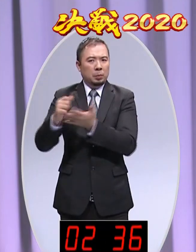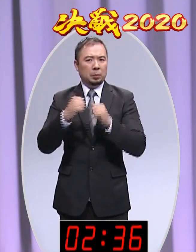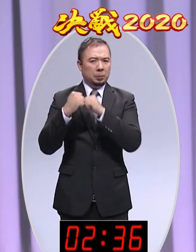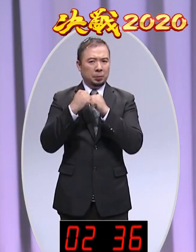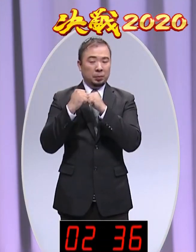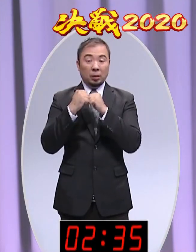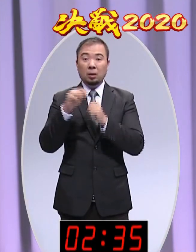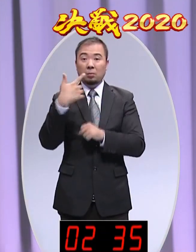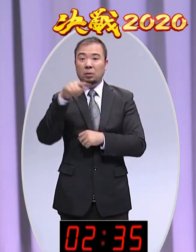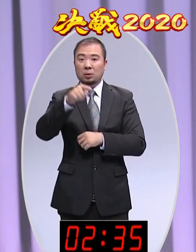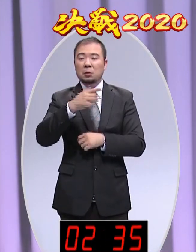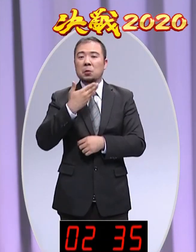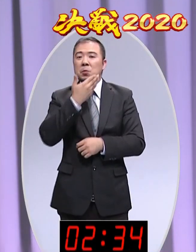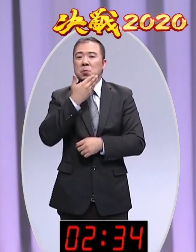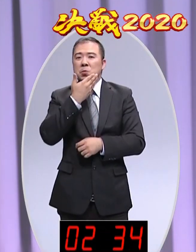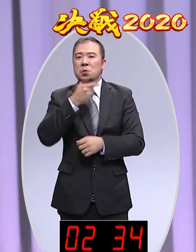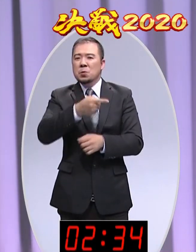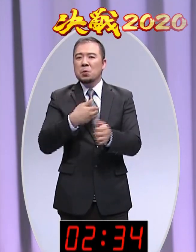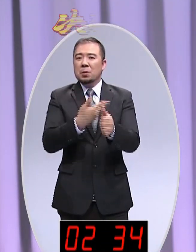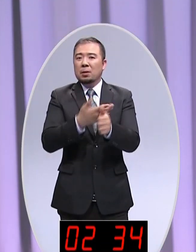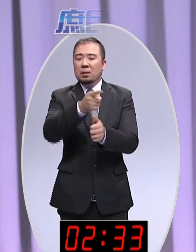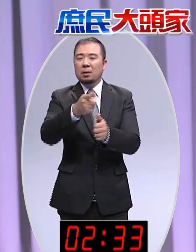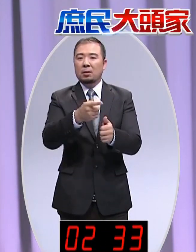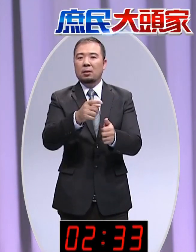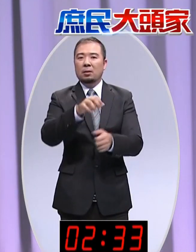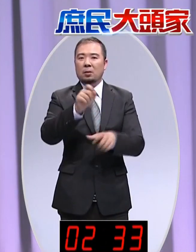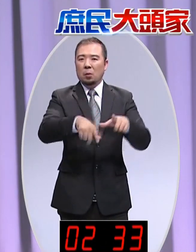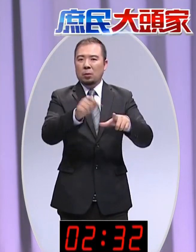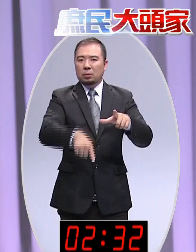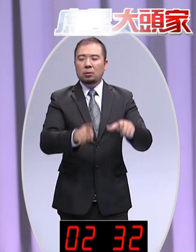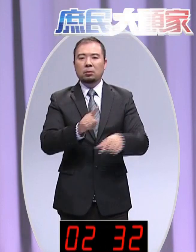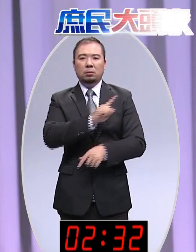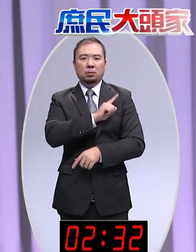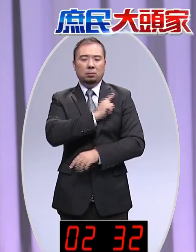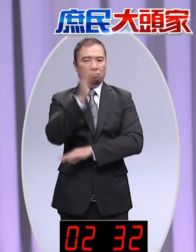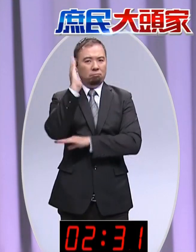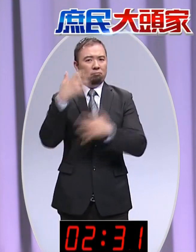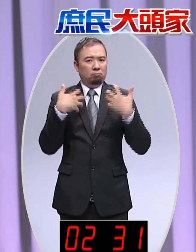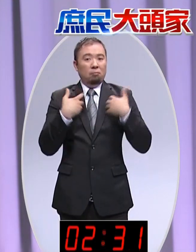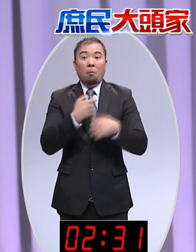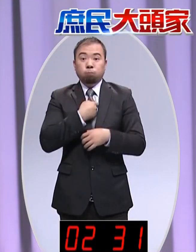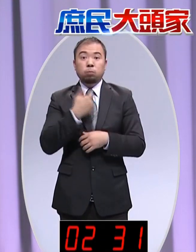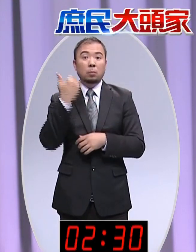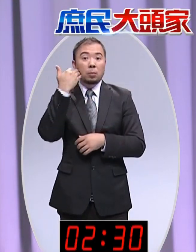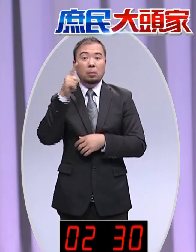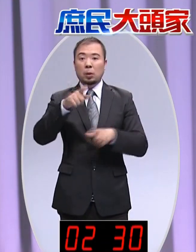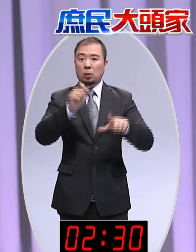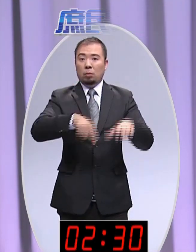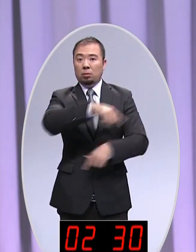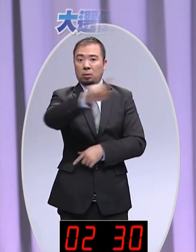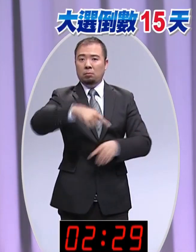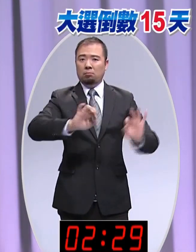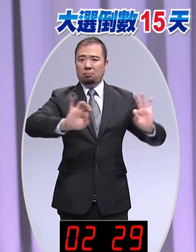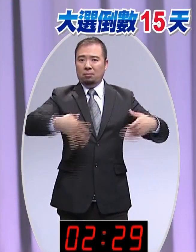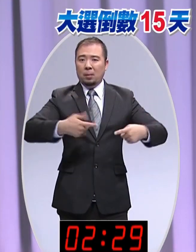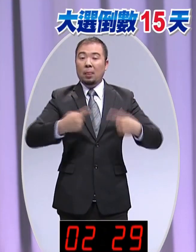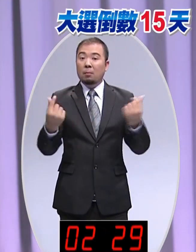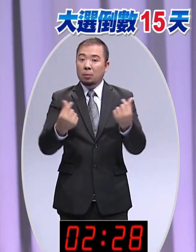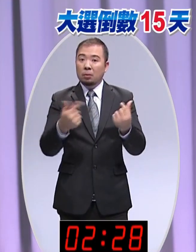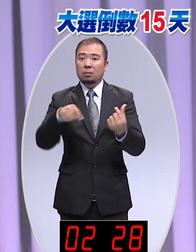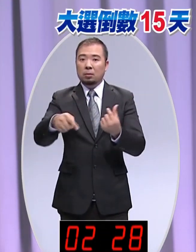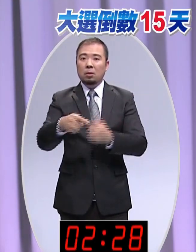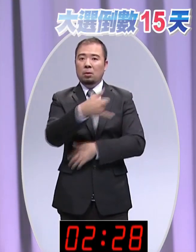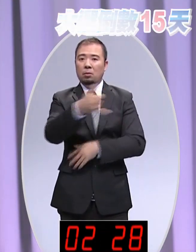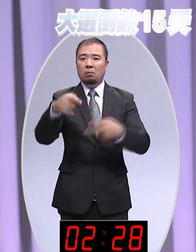是有为的政府应该有的作为。只要产业能赚钱，政府提出员工红